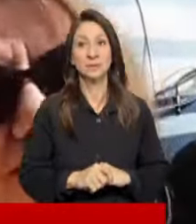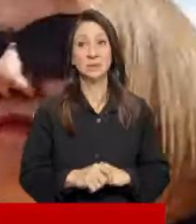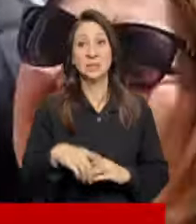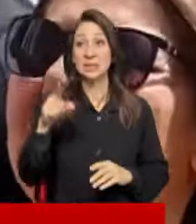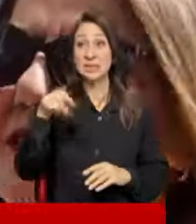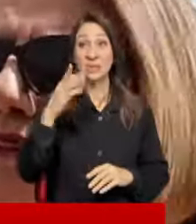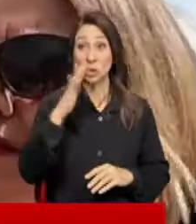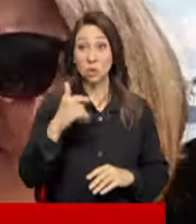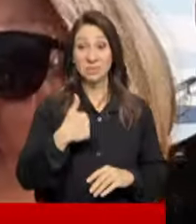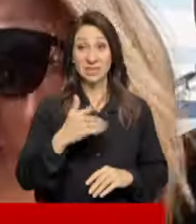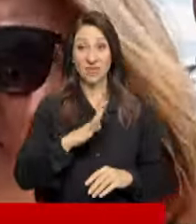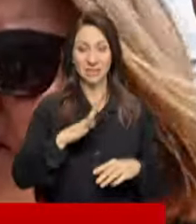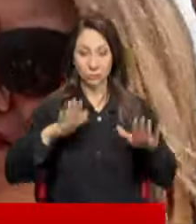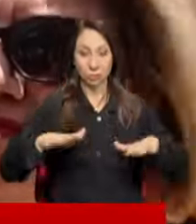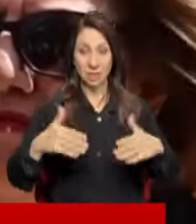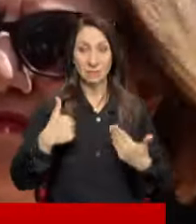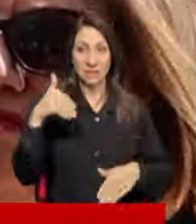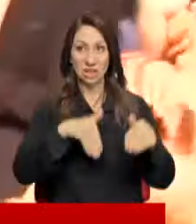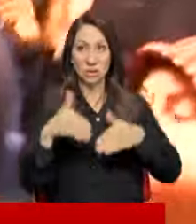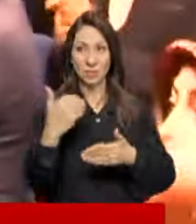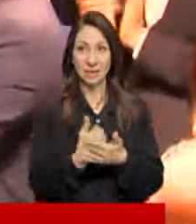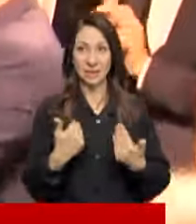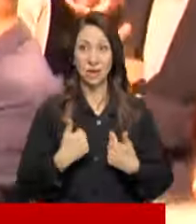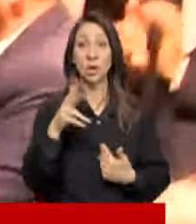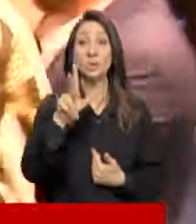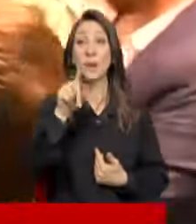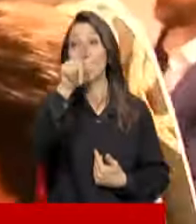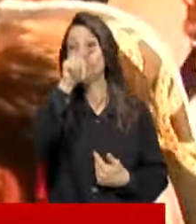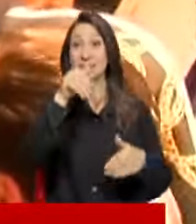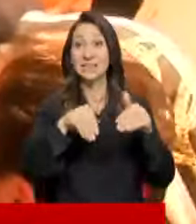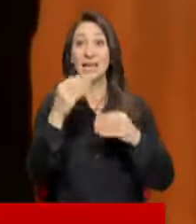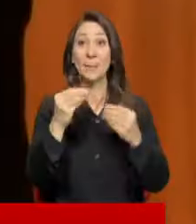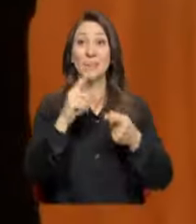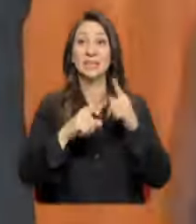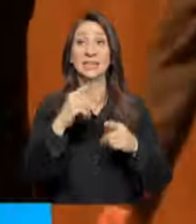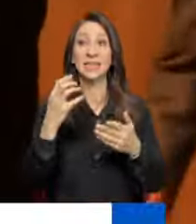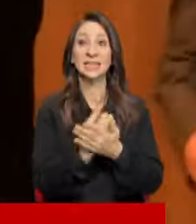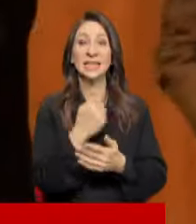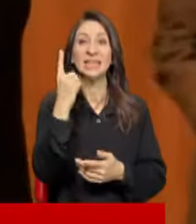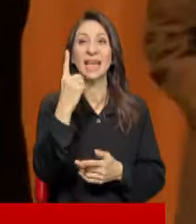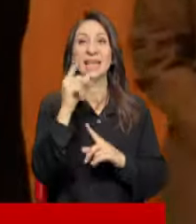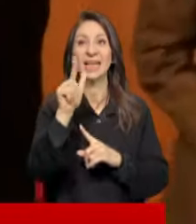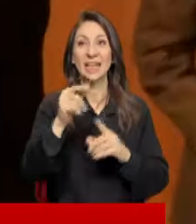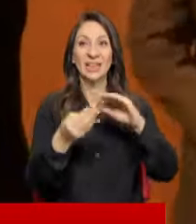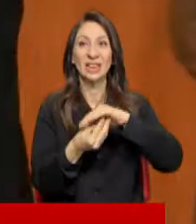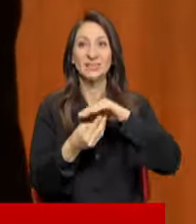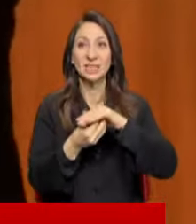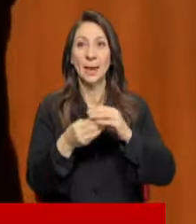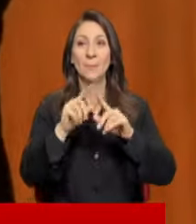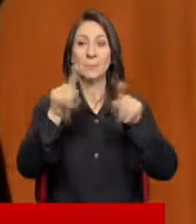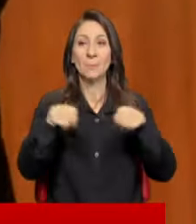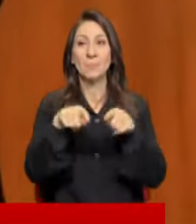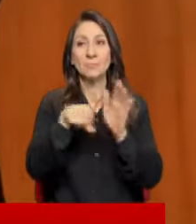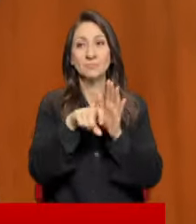Siz yoksanız biz varız burada, yine bir seçim kazandık. 31 Mart seçimlerinde İyi Parti'nin kazandığı tek il Nevşehir'de de